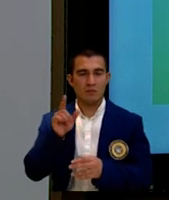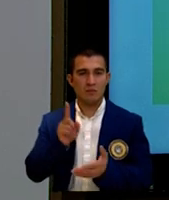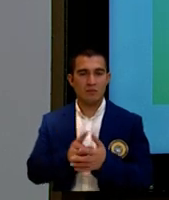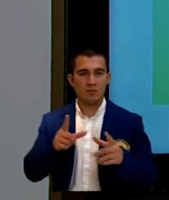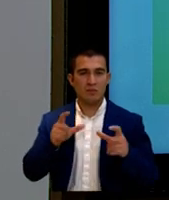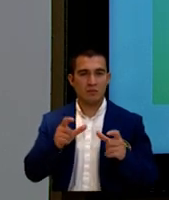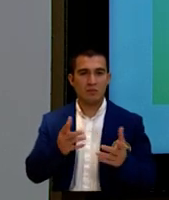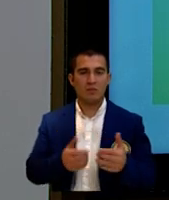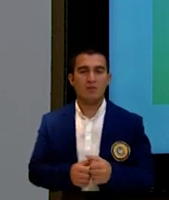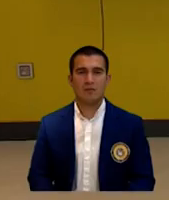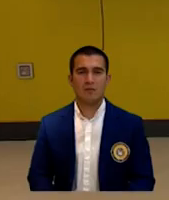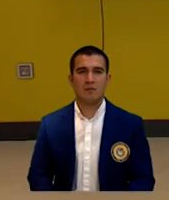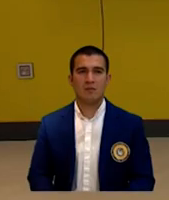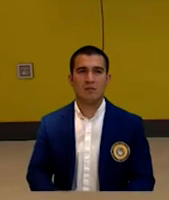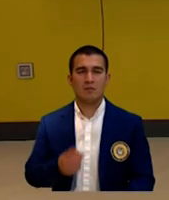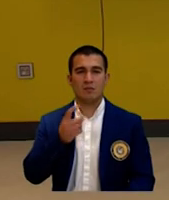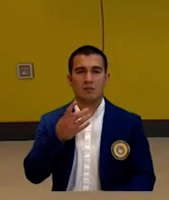yuboring.